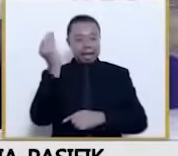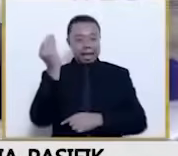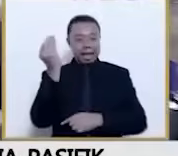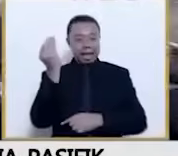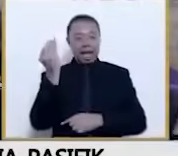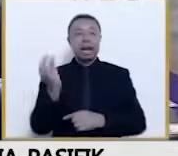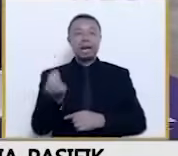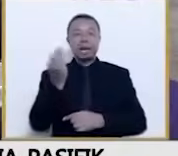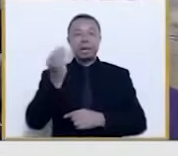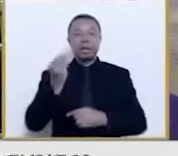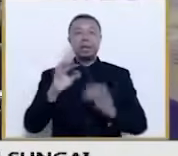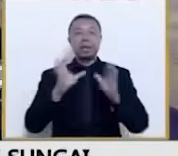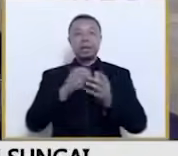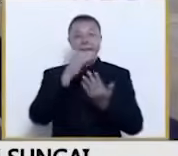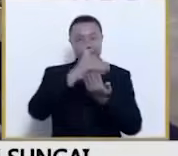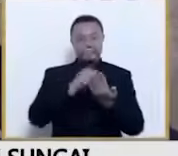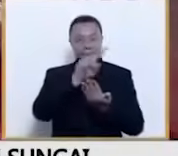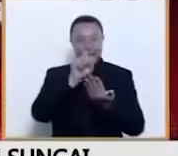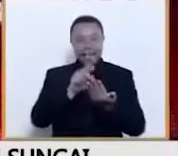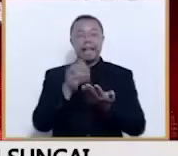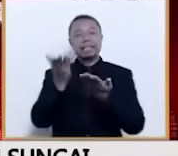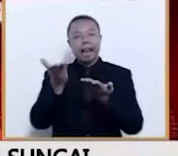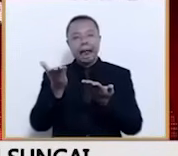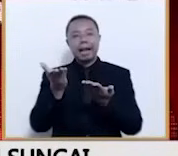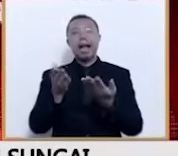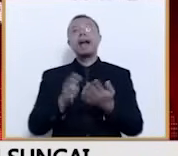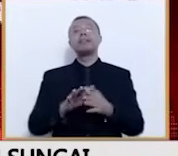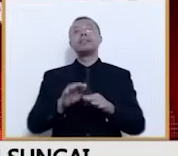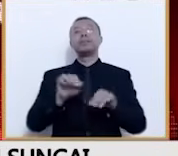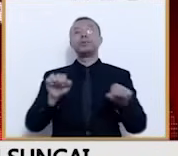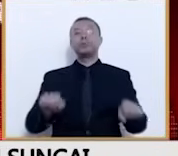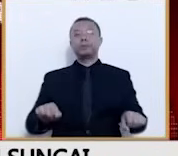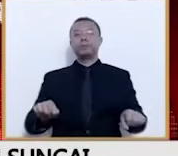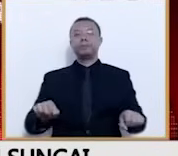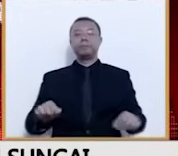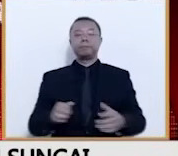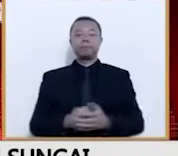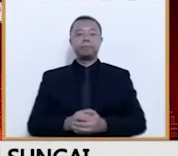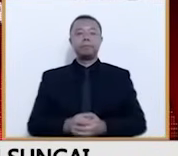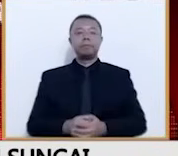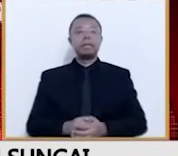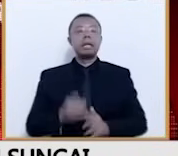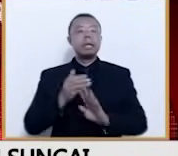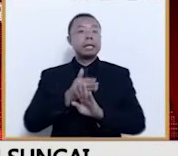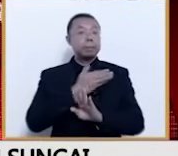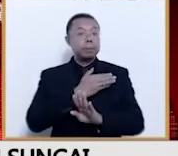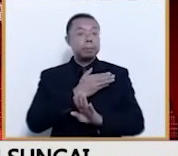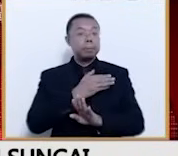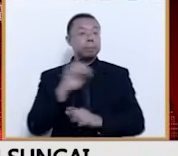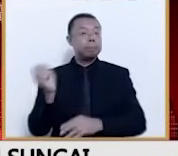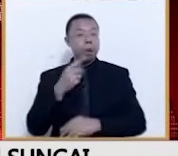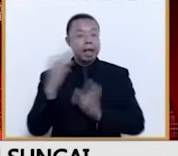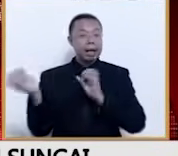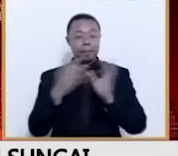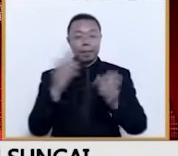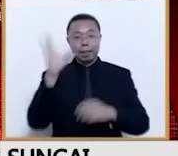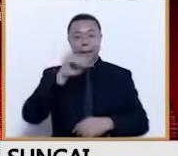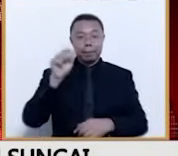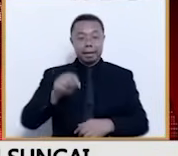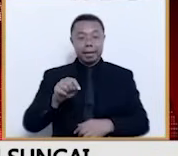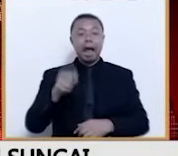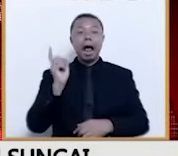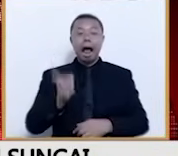dan juga ketua panelis. Kami persilakan untuk kembali ke tempat masing-masing. Dan sebelum memulai debat di malam hari